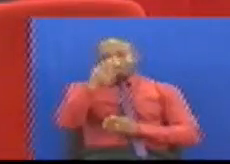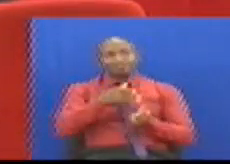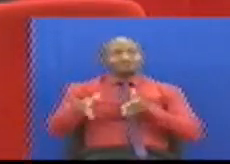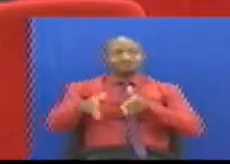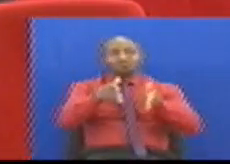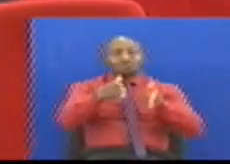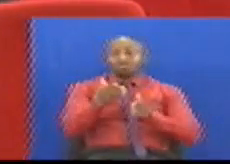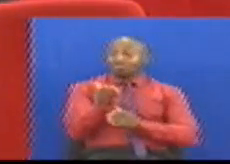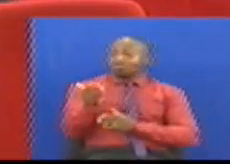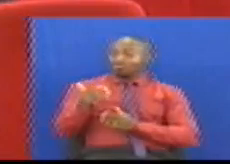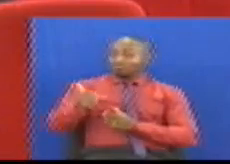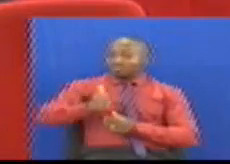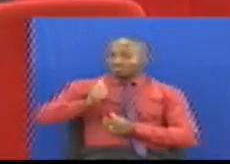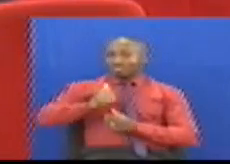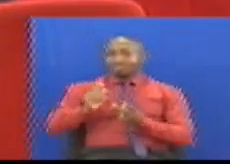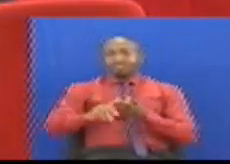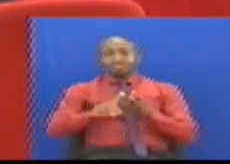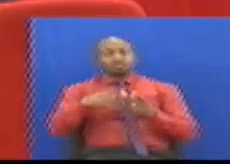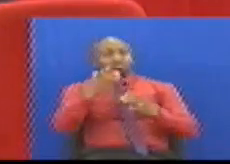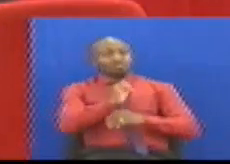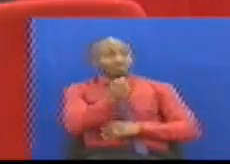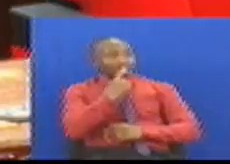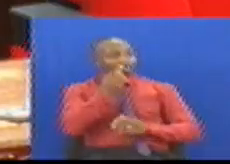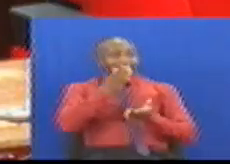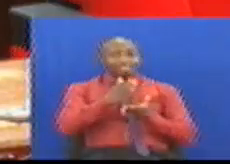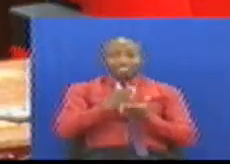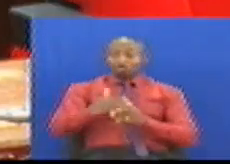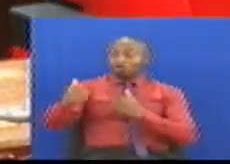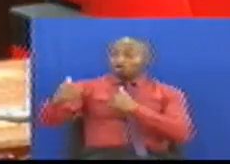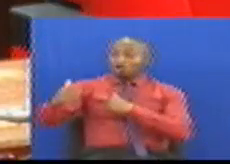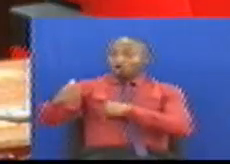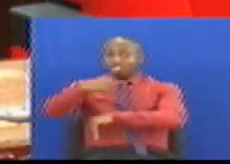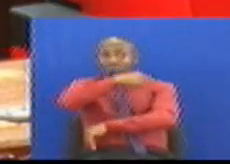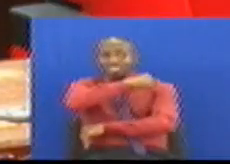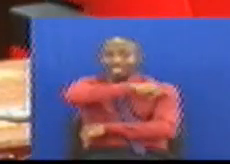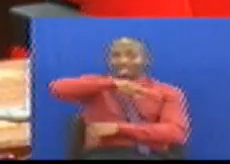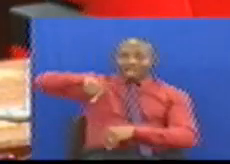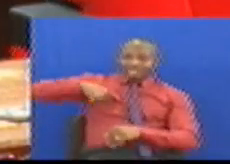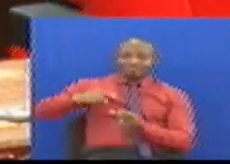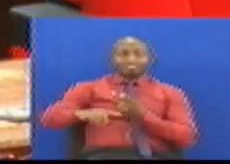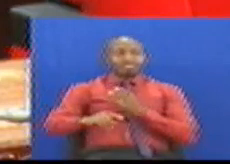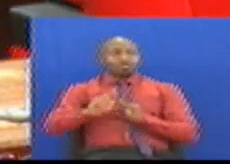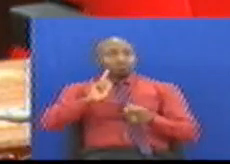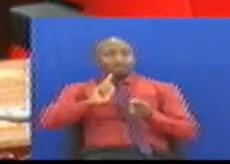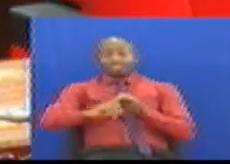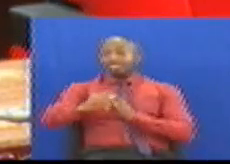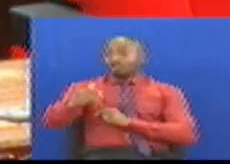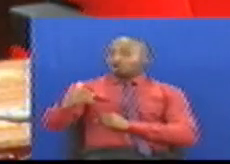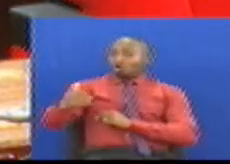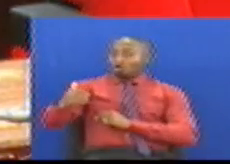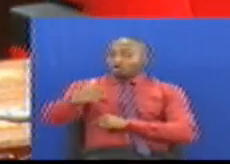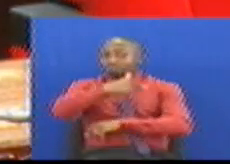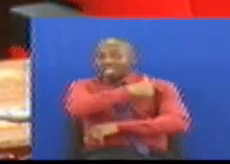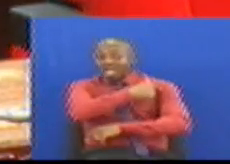vendor system wa upatikanaji wa dawa sasa katika hospitali zetu. Kwamba hospitali inapokuwa imeishiwa inakwenda kununua kwenye